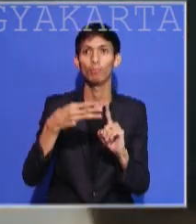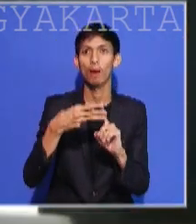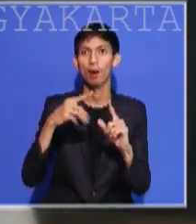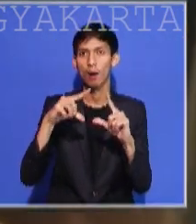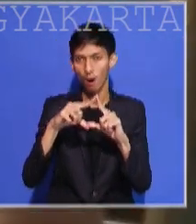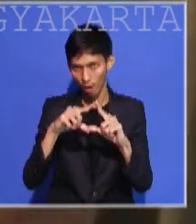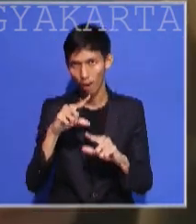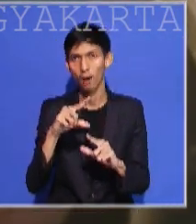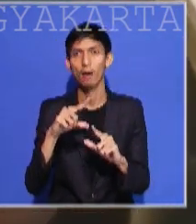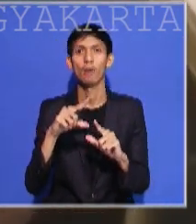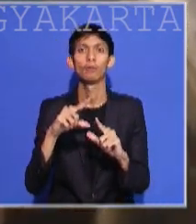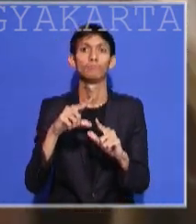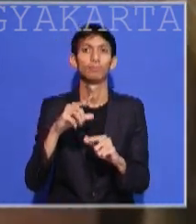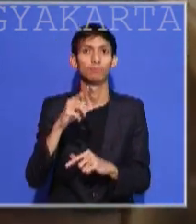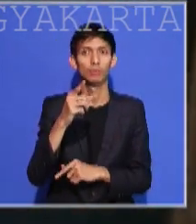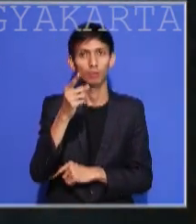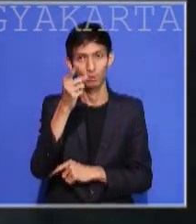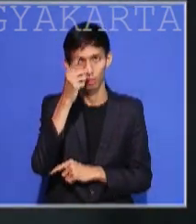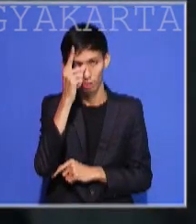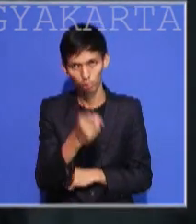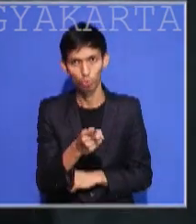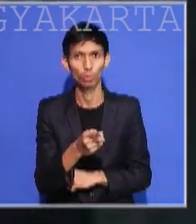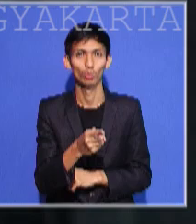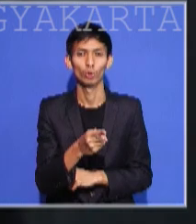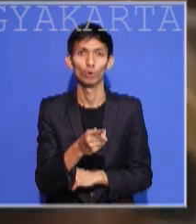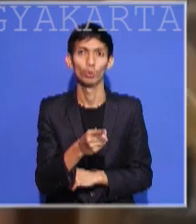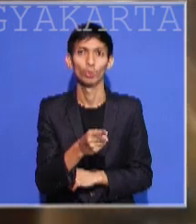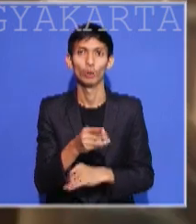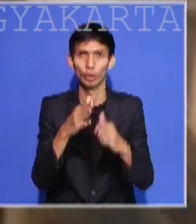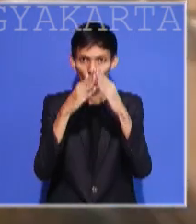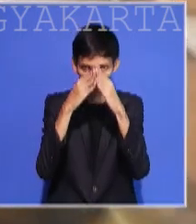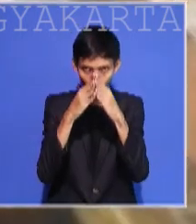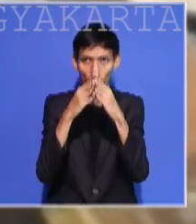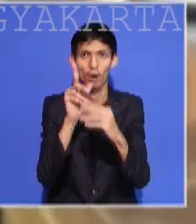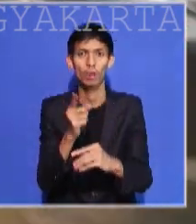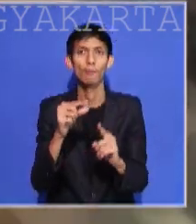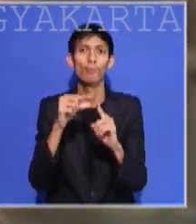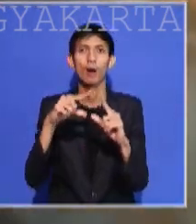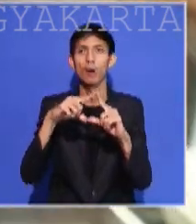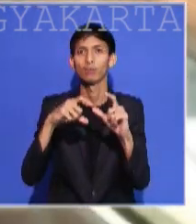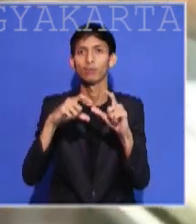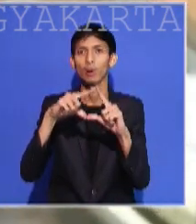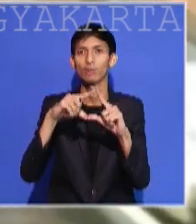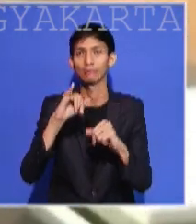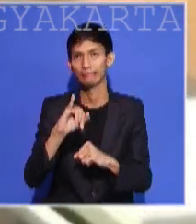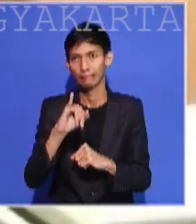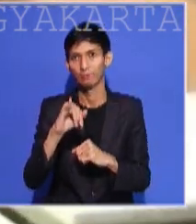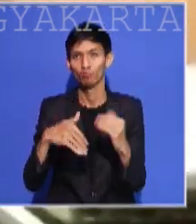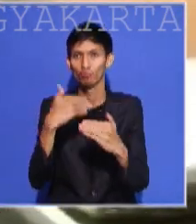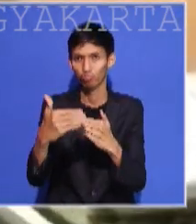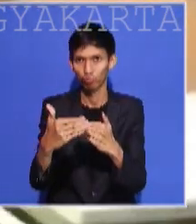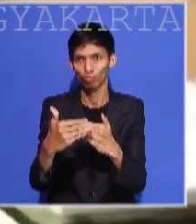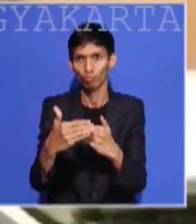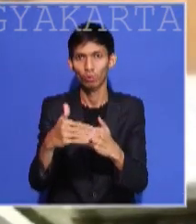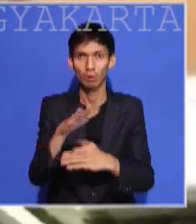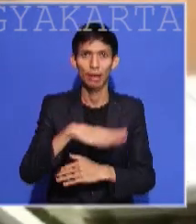hari abad ke-8 temuan-temuan emas prasasti-prasasti Nah di sini ada era Islam ada Lontar ada